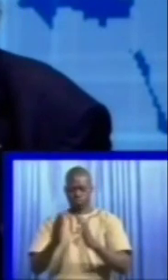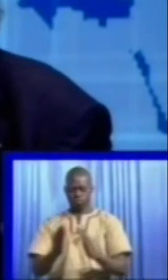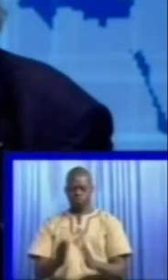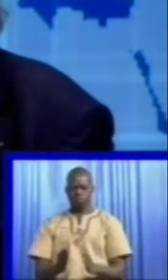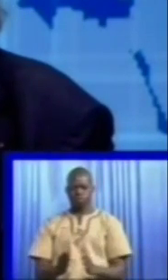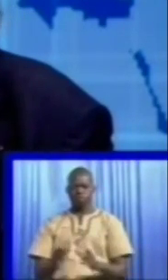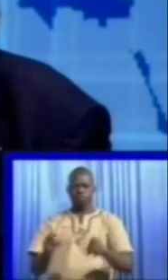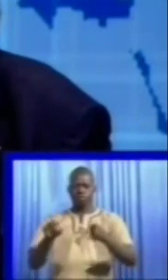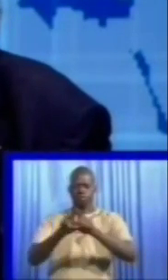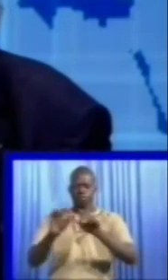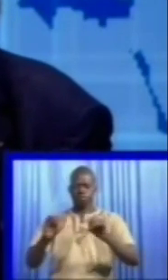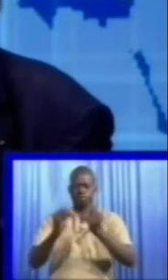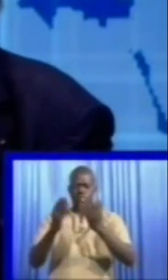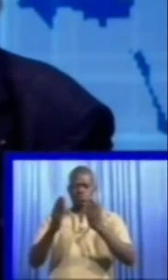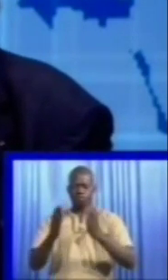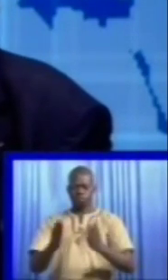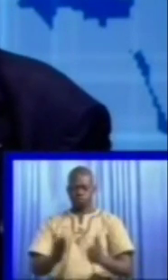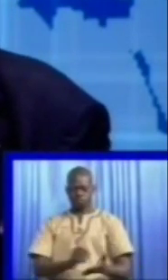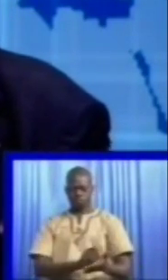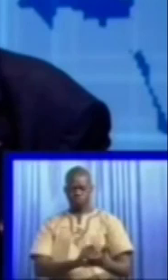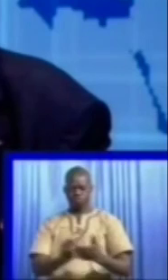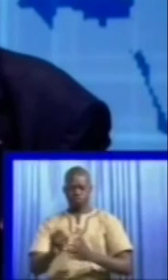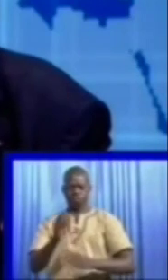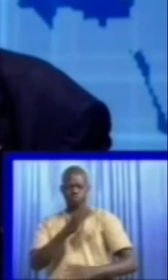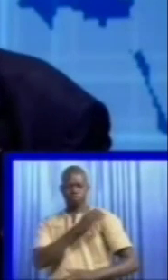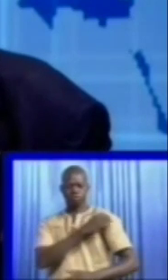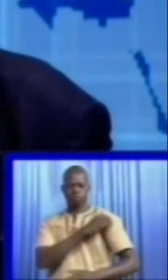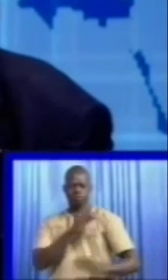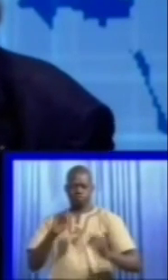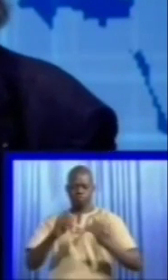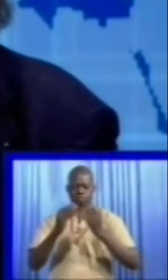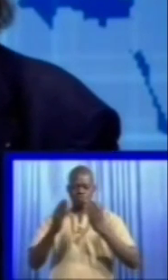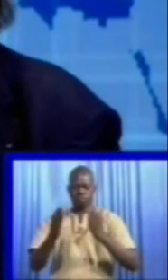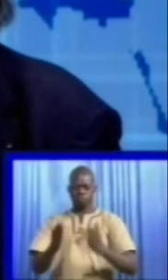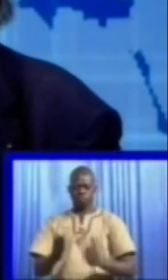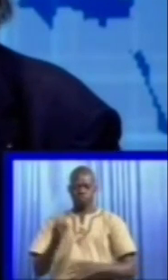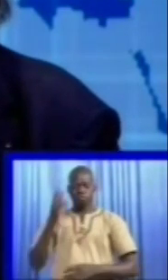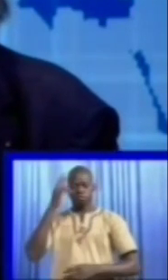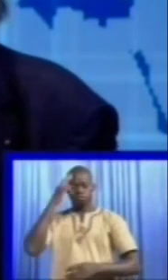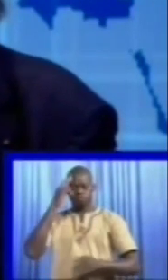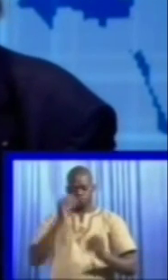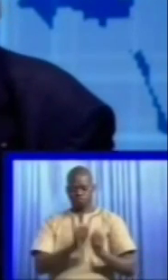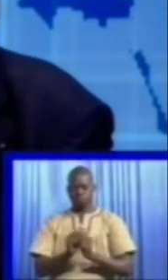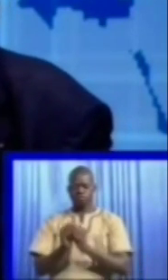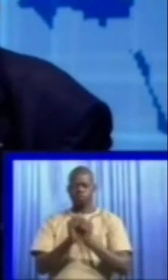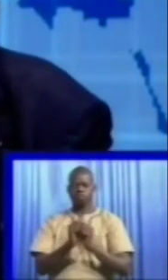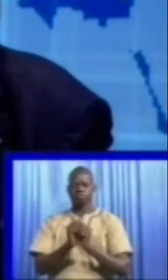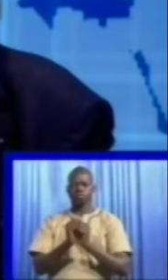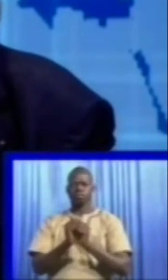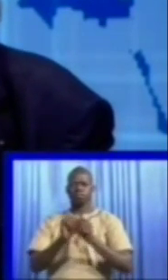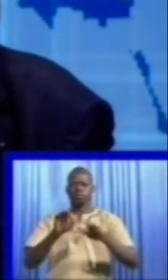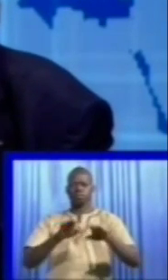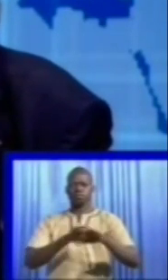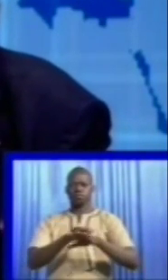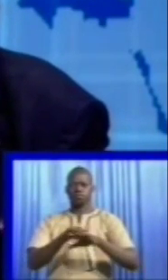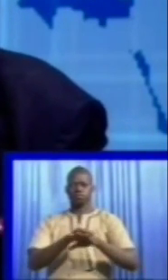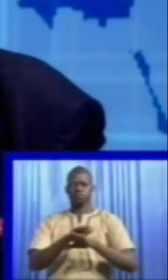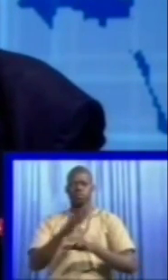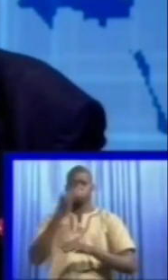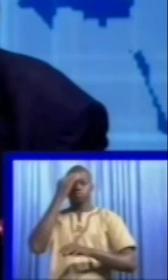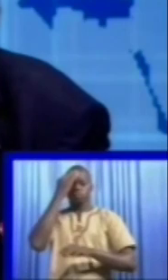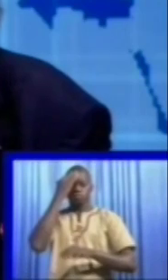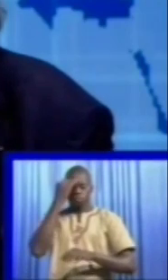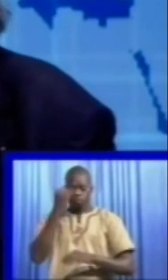mais aussi des journalistes, des éditeurs, des patrons de presse, pour réfléchir ensemble, justement, sur pourquoi